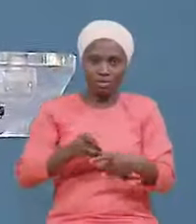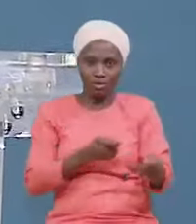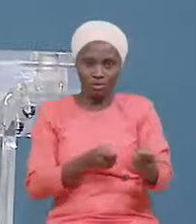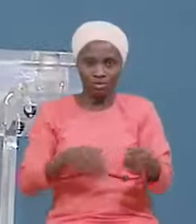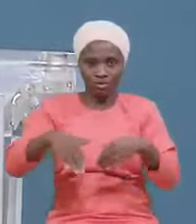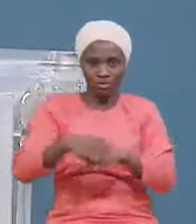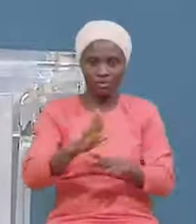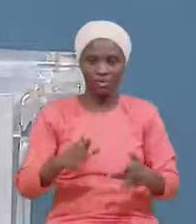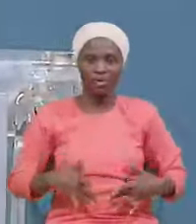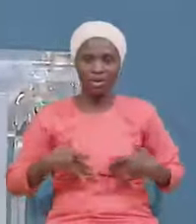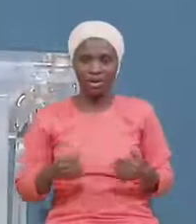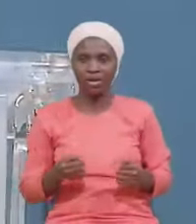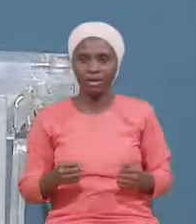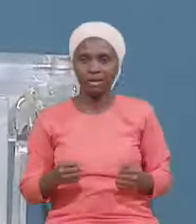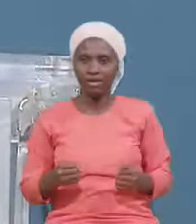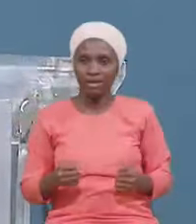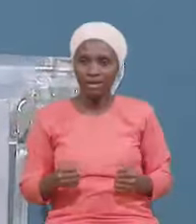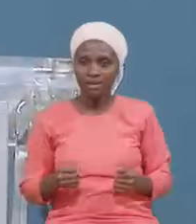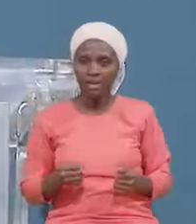మీ జీవితాన్ని స్వాధీనం చేసుకుంటాడు. He becomes